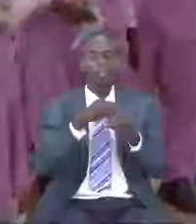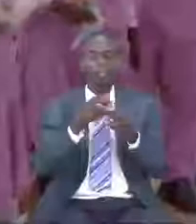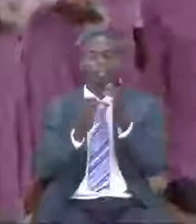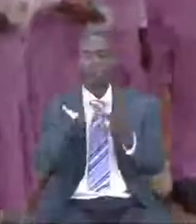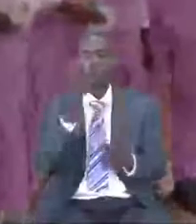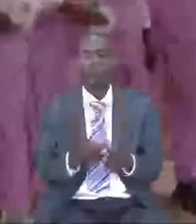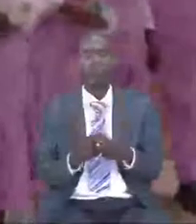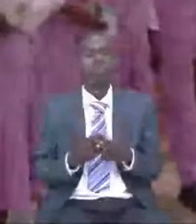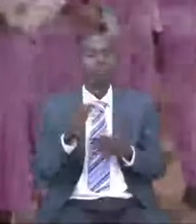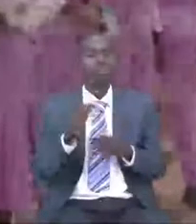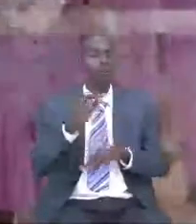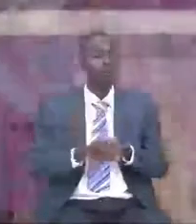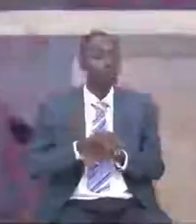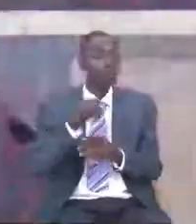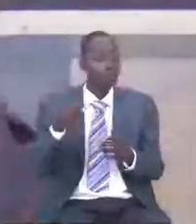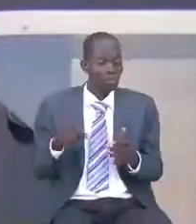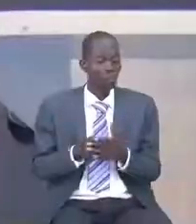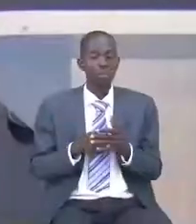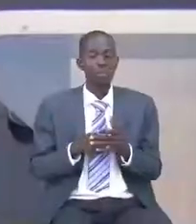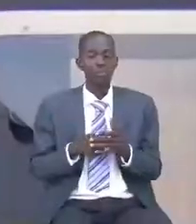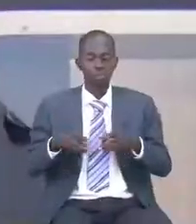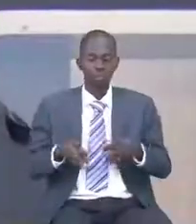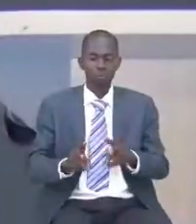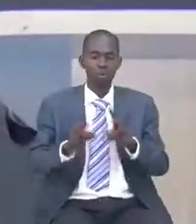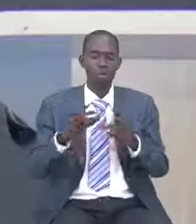être. Fais-le à chacun au nom de Jésus.